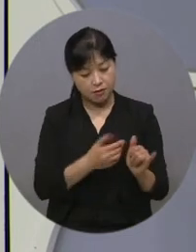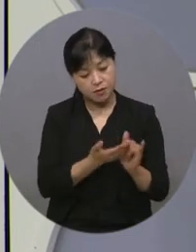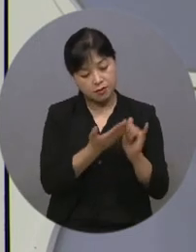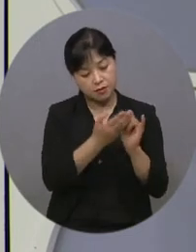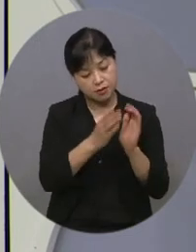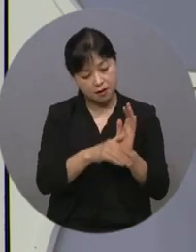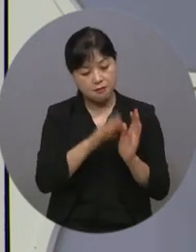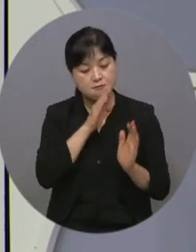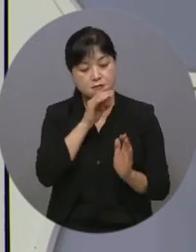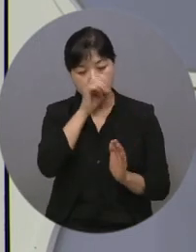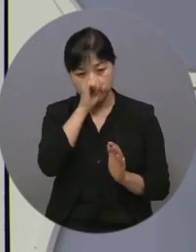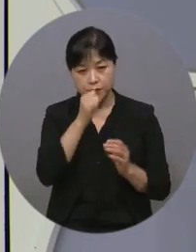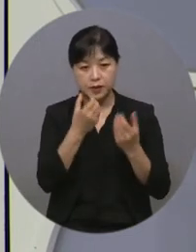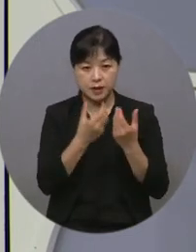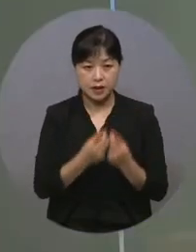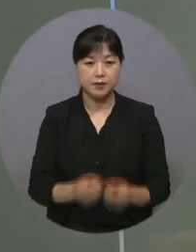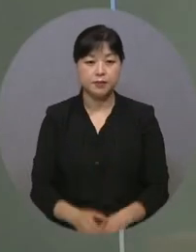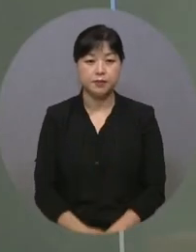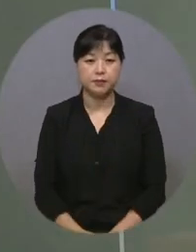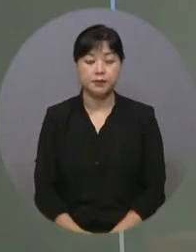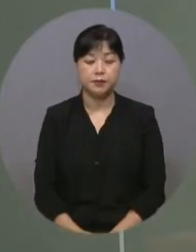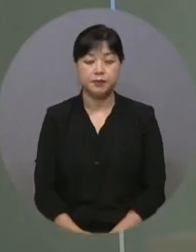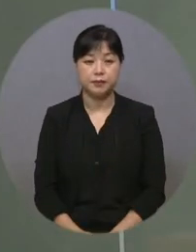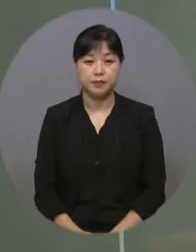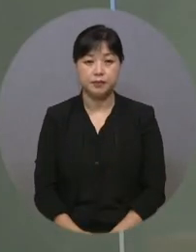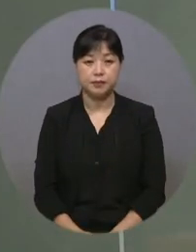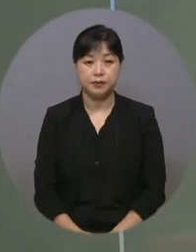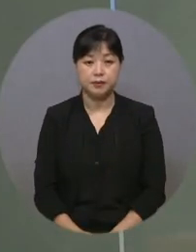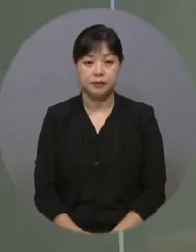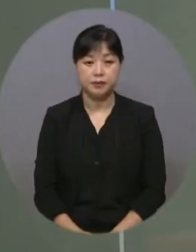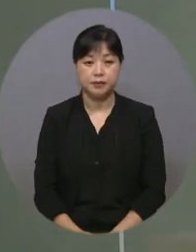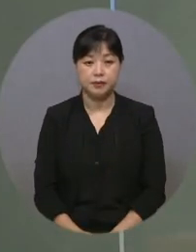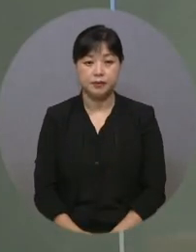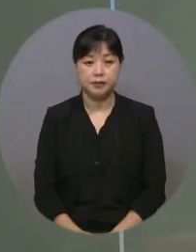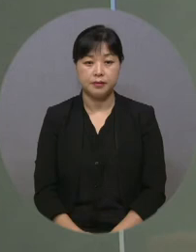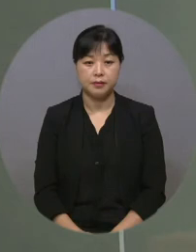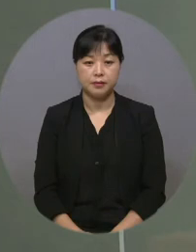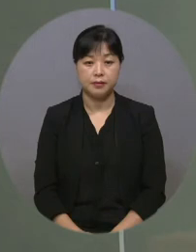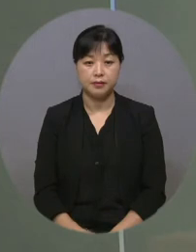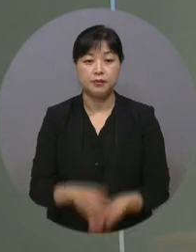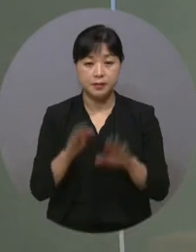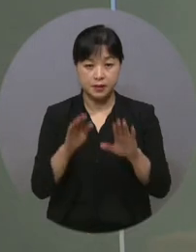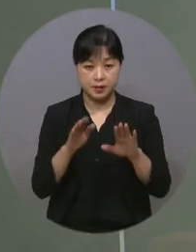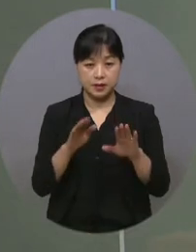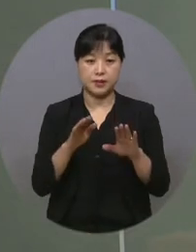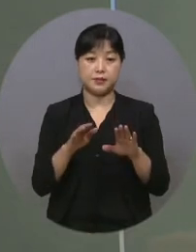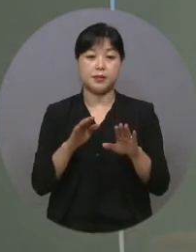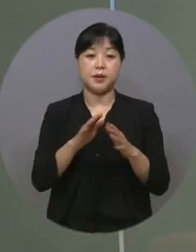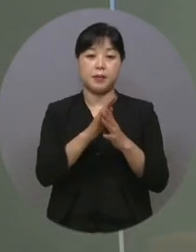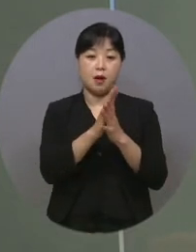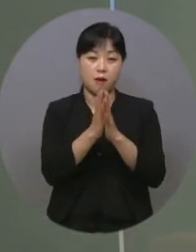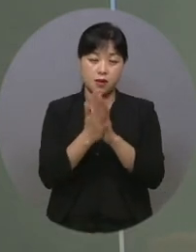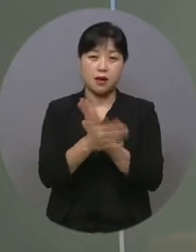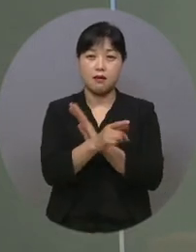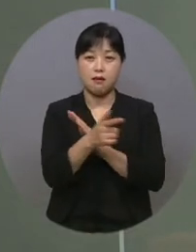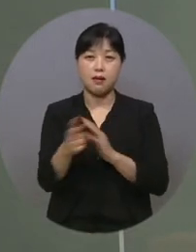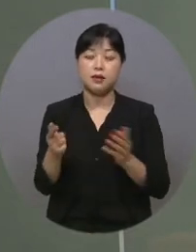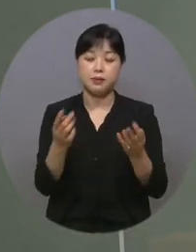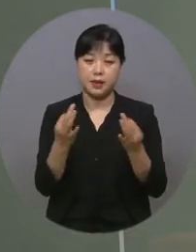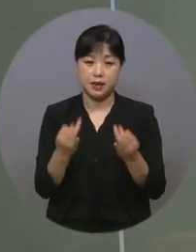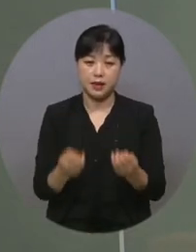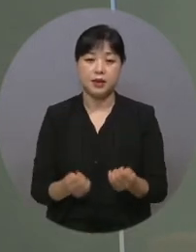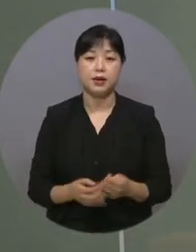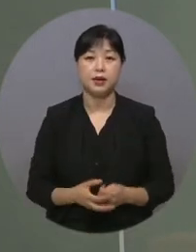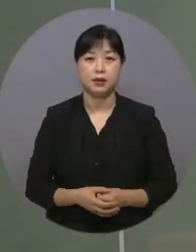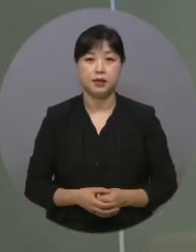좋은 사례입니다. 그 이제 시대적으로 여러 가지 이제 그 변화 변천이 됐습니다.